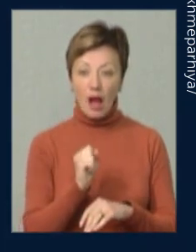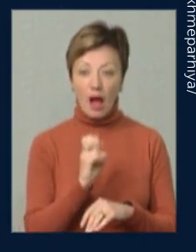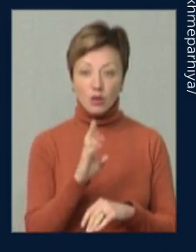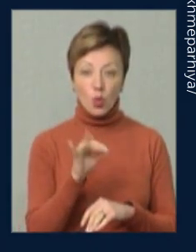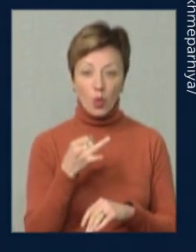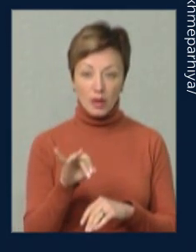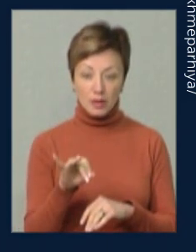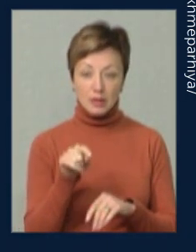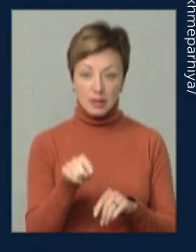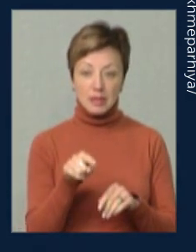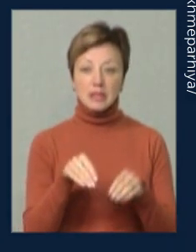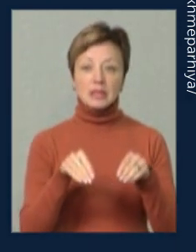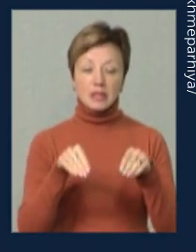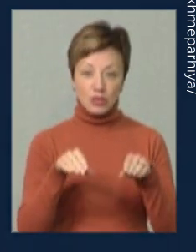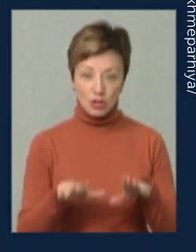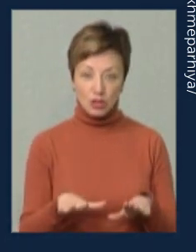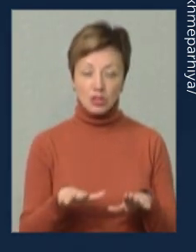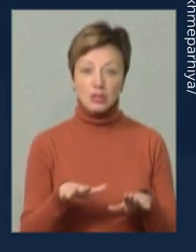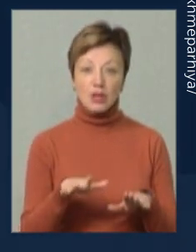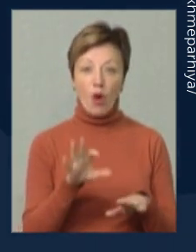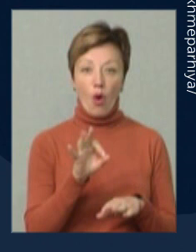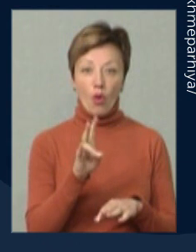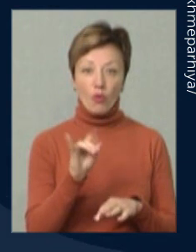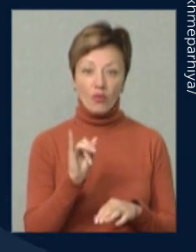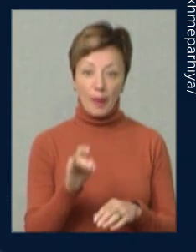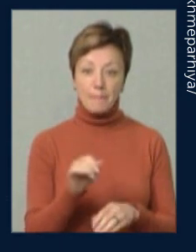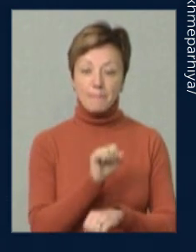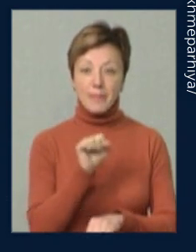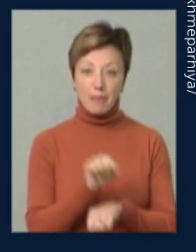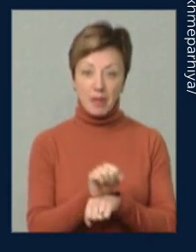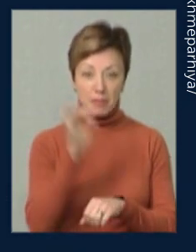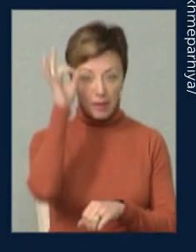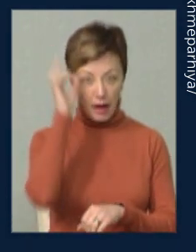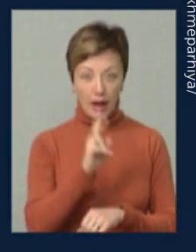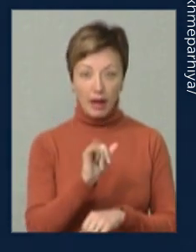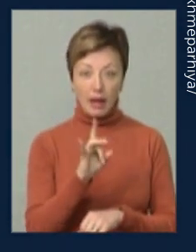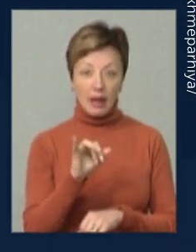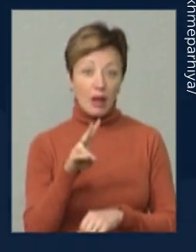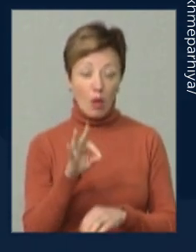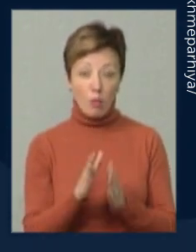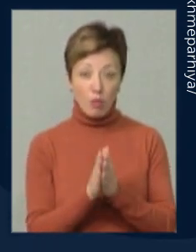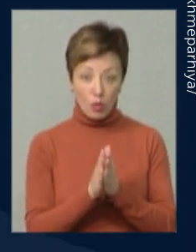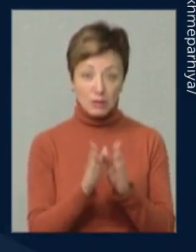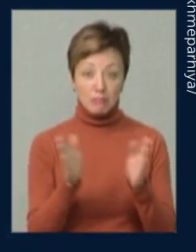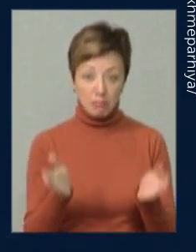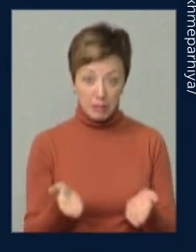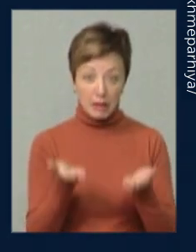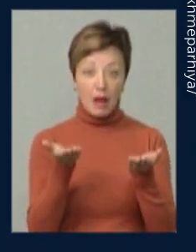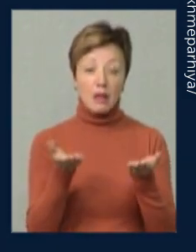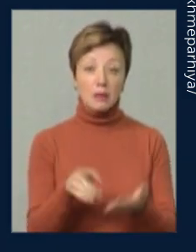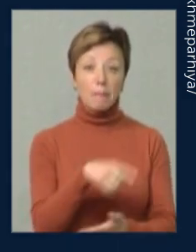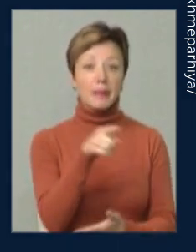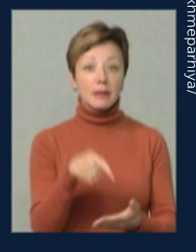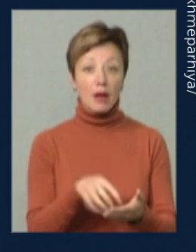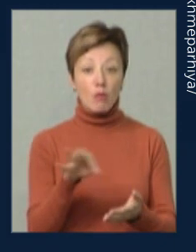у якому вони схвалюють рішення митрополита Онуфрія про припинення поминання патріарха Кирила і просять підняти перед синодом